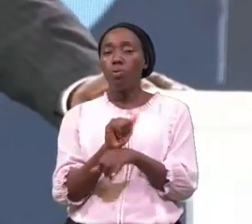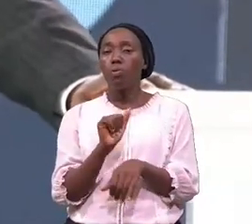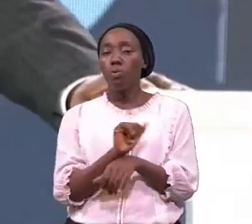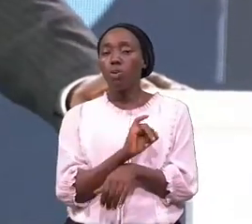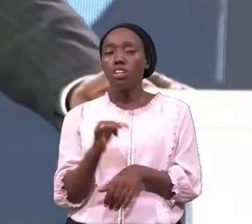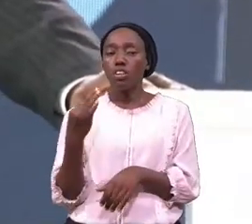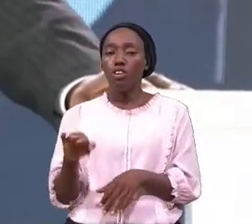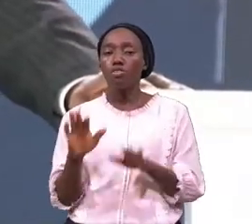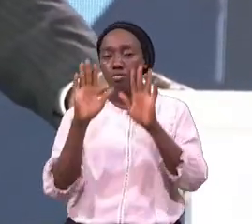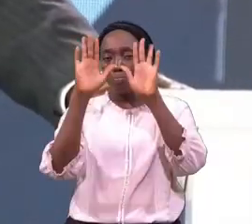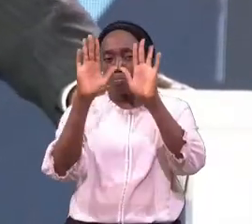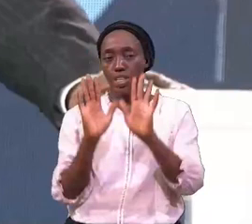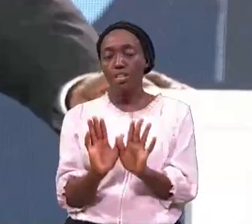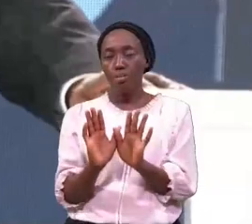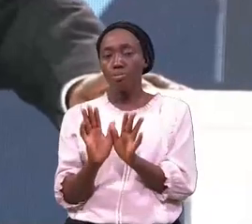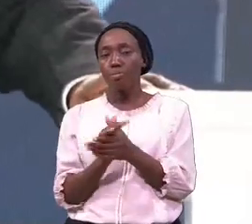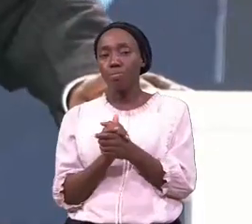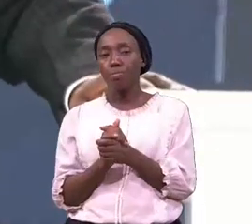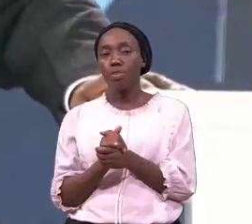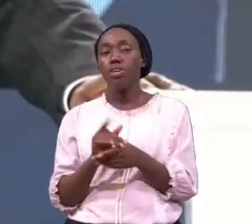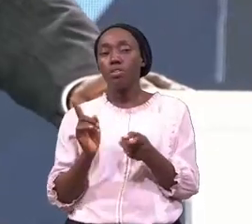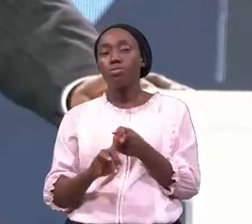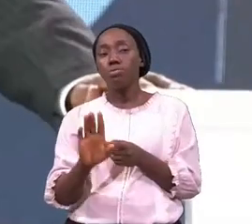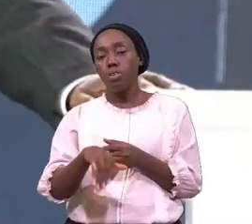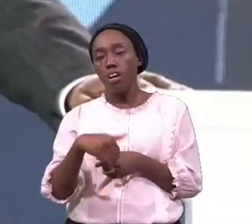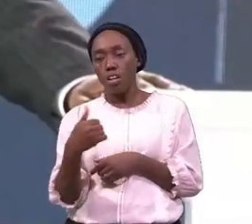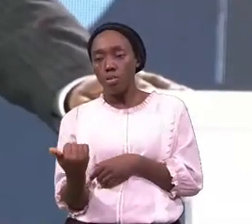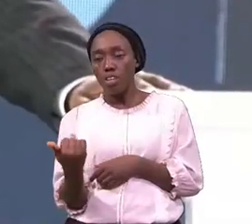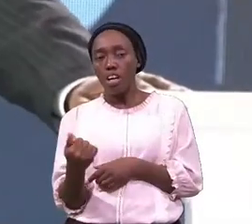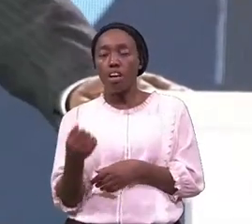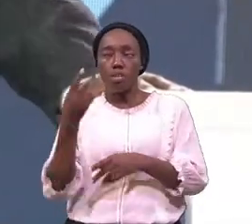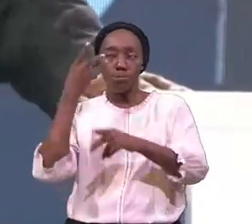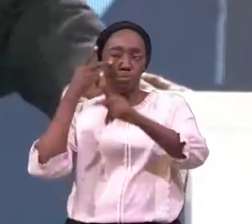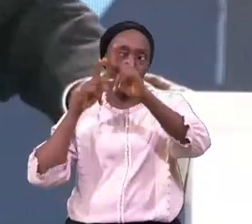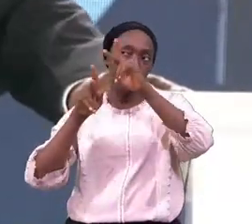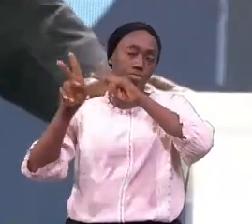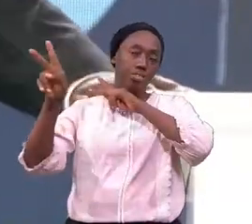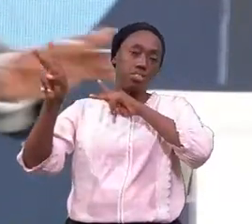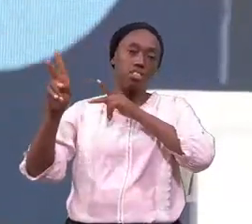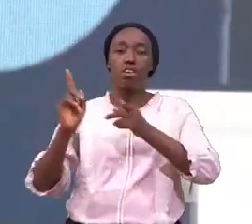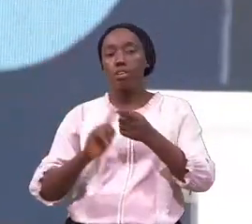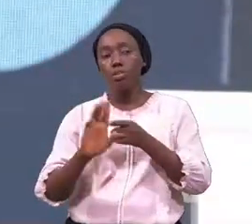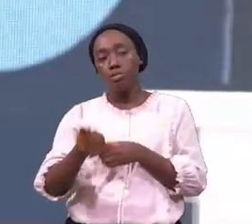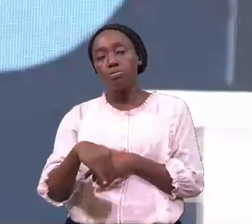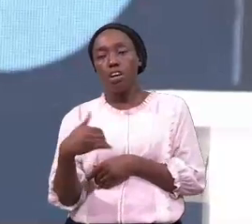À un autre, le don d'opérer des miracles. À un autre, la prophétie.